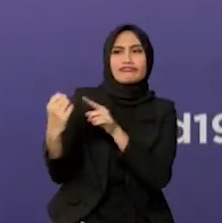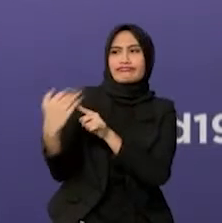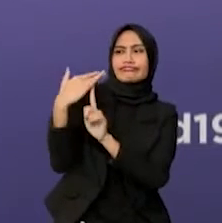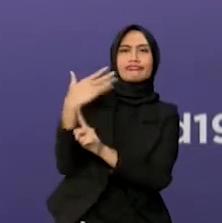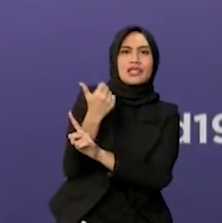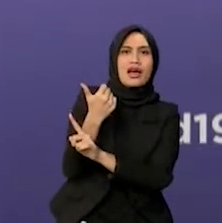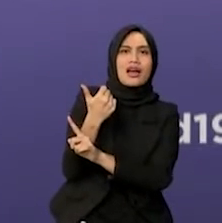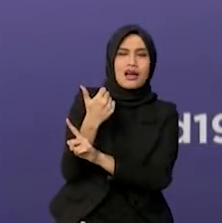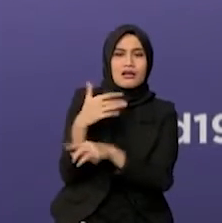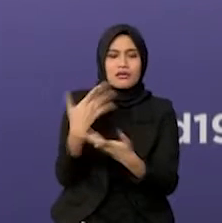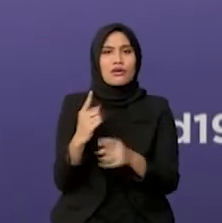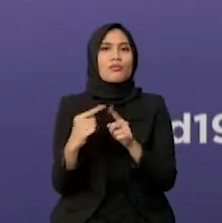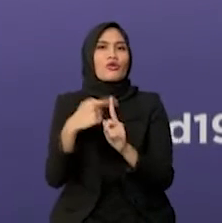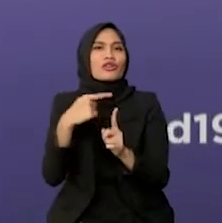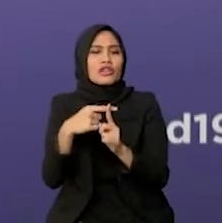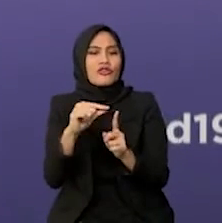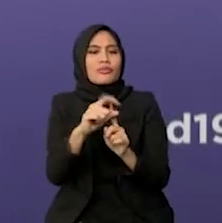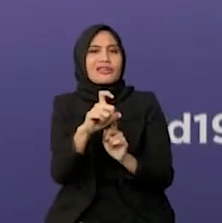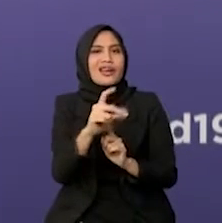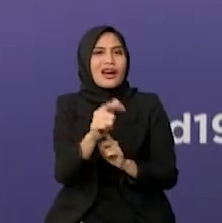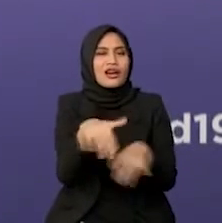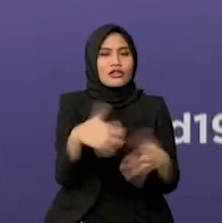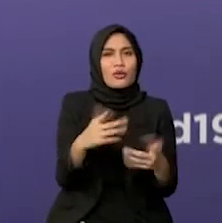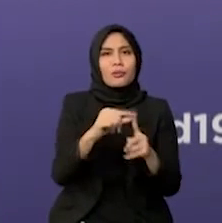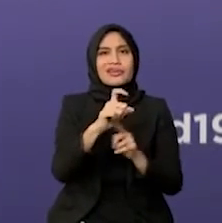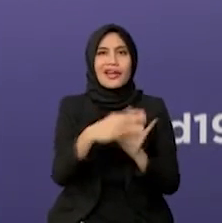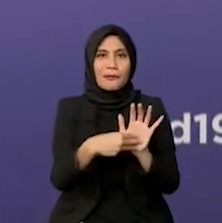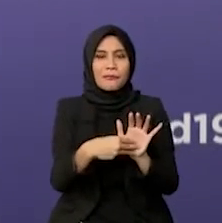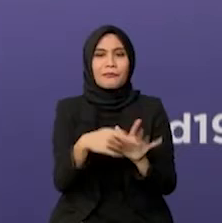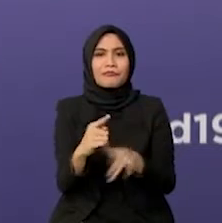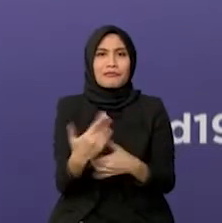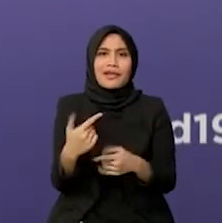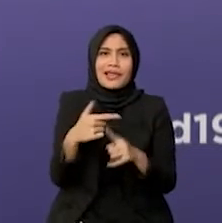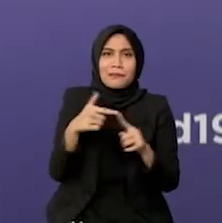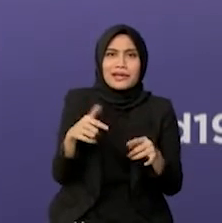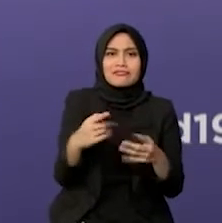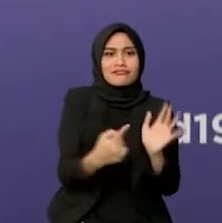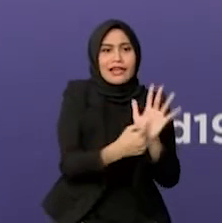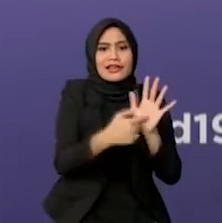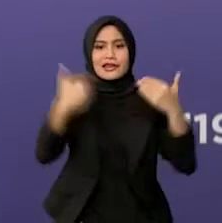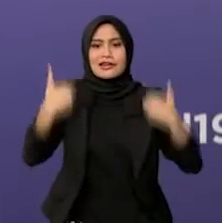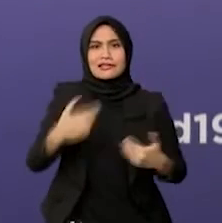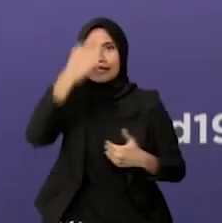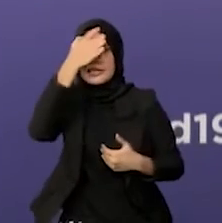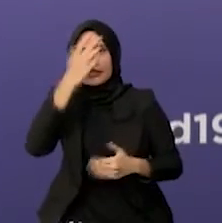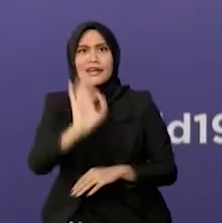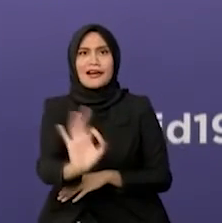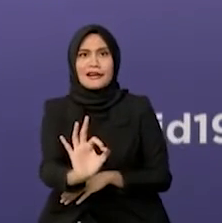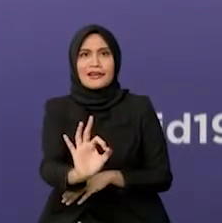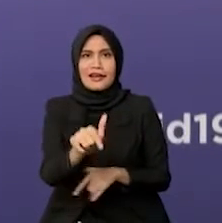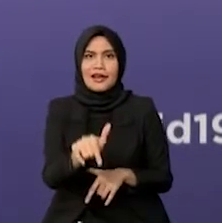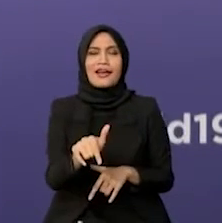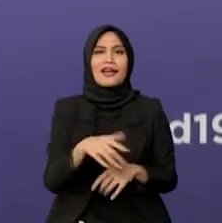pemeriksaan PCR atau tcm tetapi tidak memiliki gejala yang diindikasikan harus dirawat di rumah